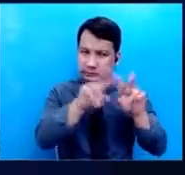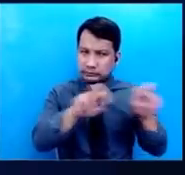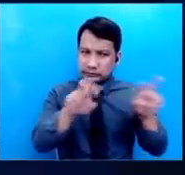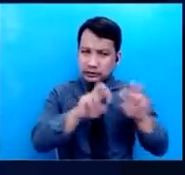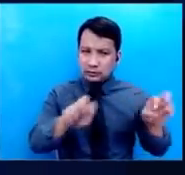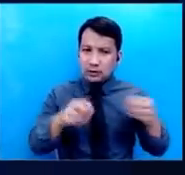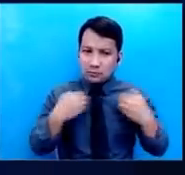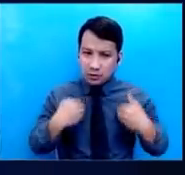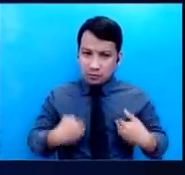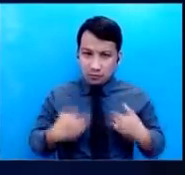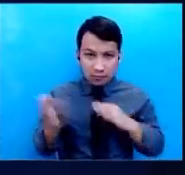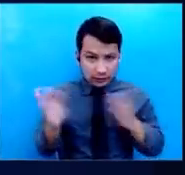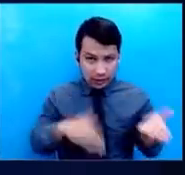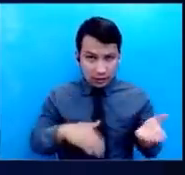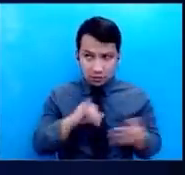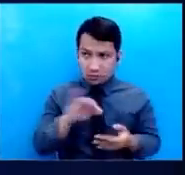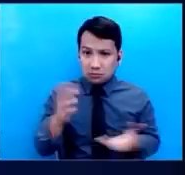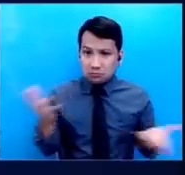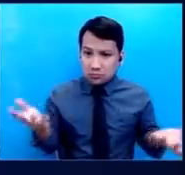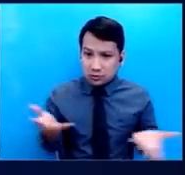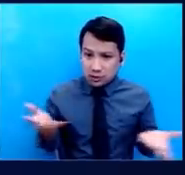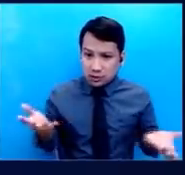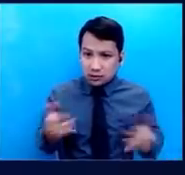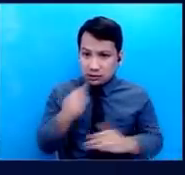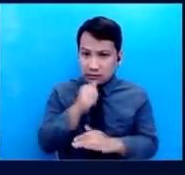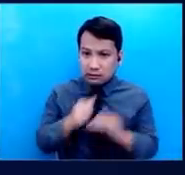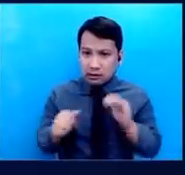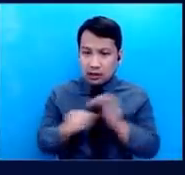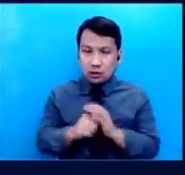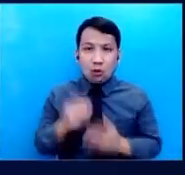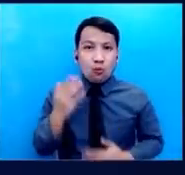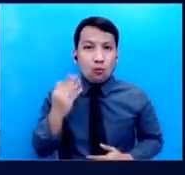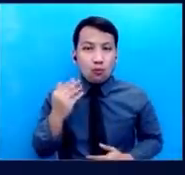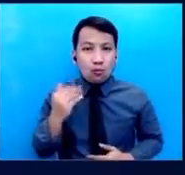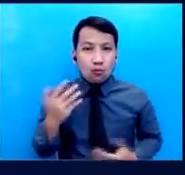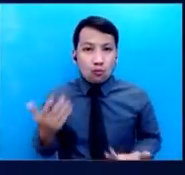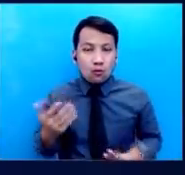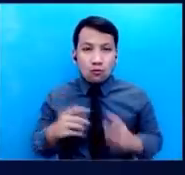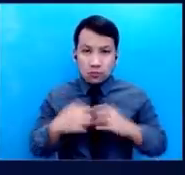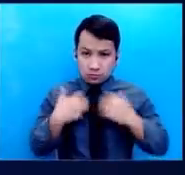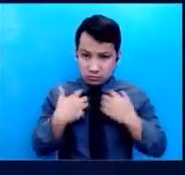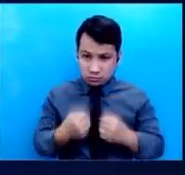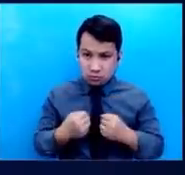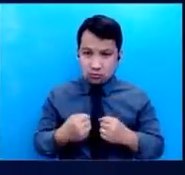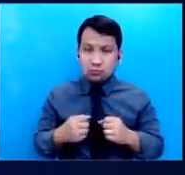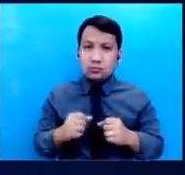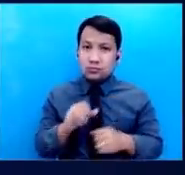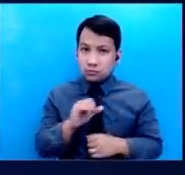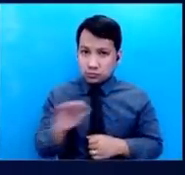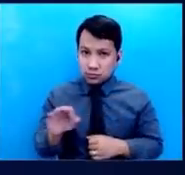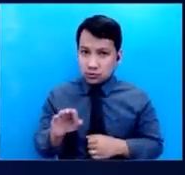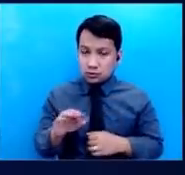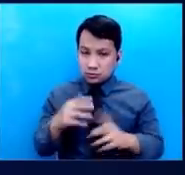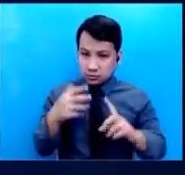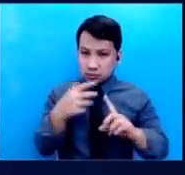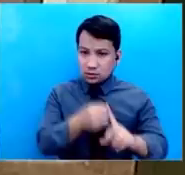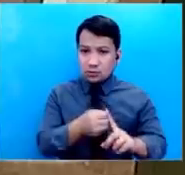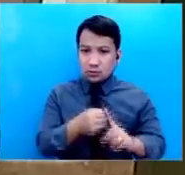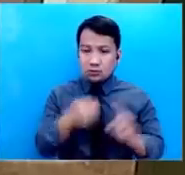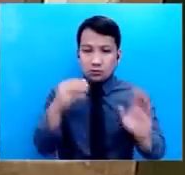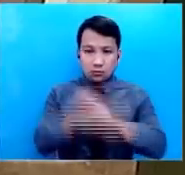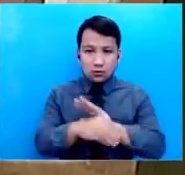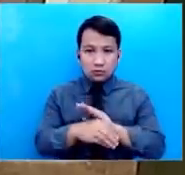may kung saan po yan tinatago. Kasi yun po lang ang titibay kung yan ay kidnapping case or murder or